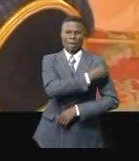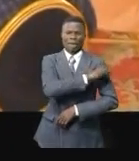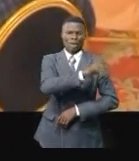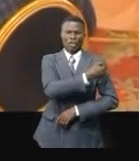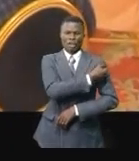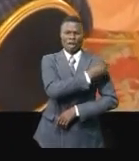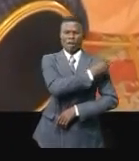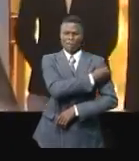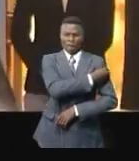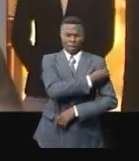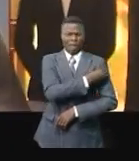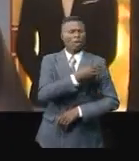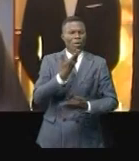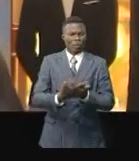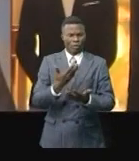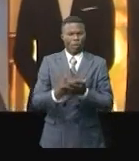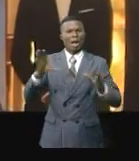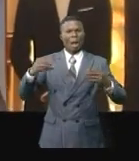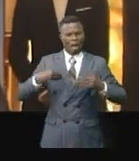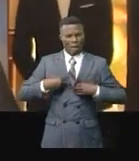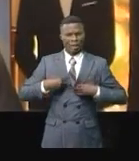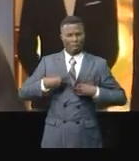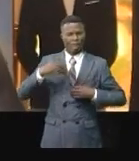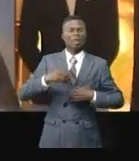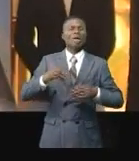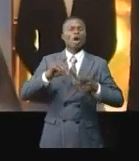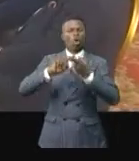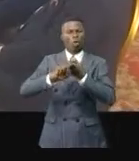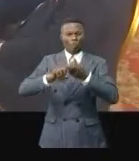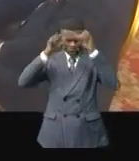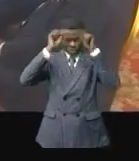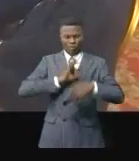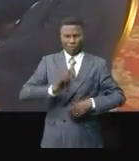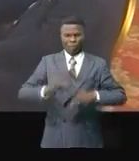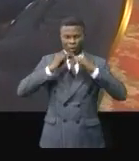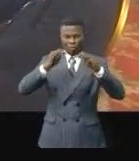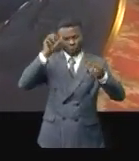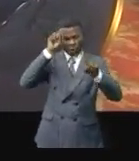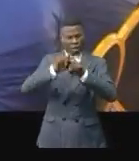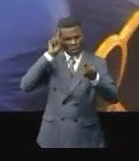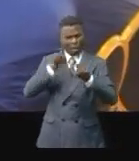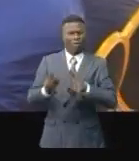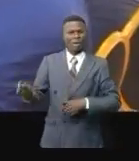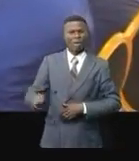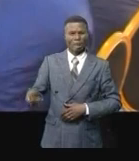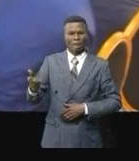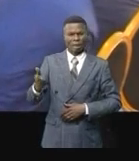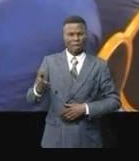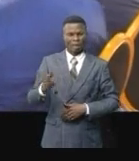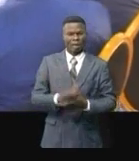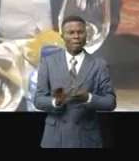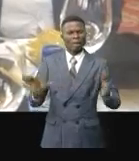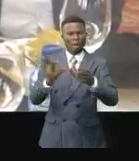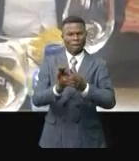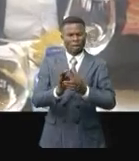Jean-Marc Kabound a vite fait d'affirmer sa reconnaissance au chef de l'État dans son message à ses frères et sœurs du terroir. Il prône l'unité et la